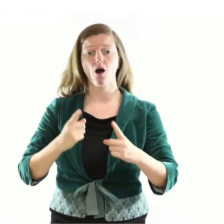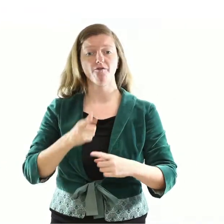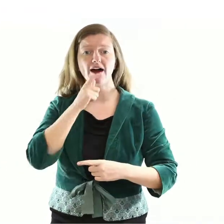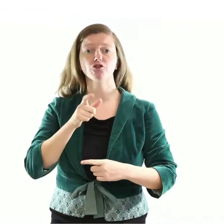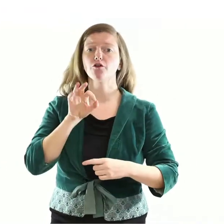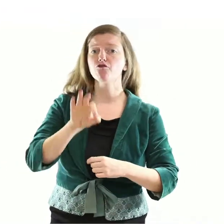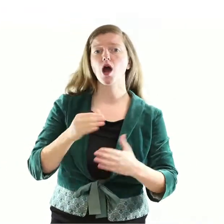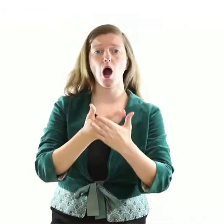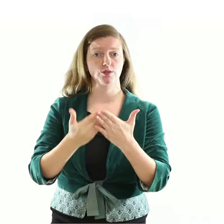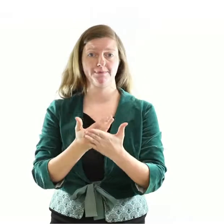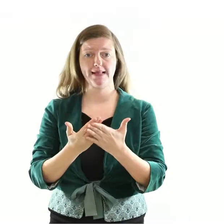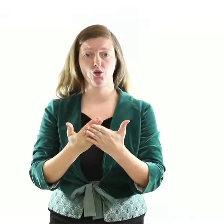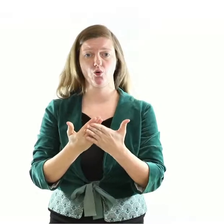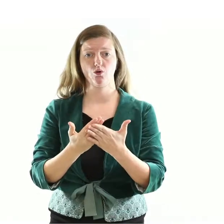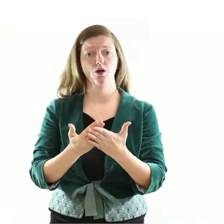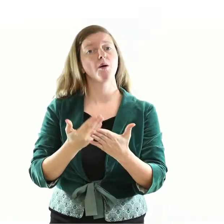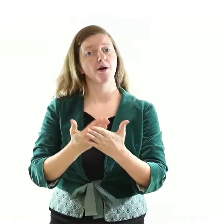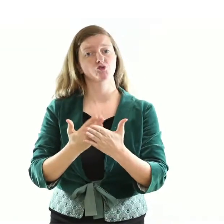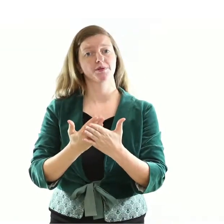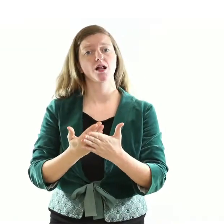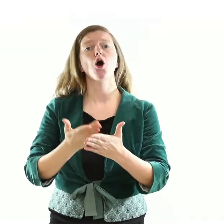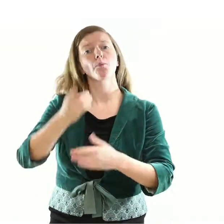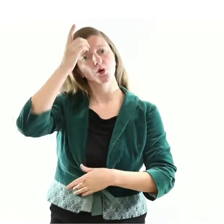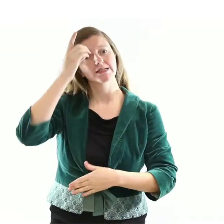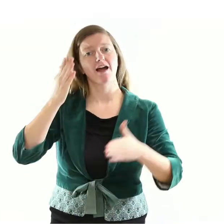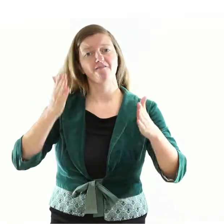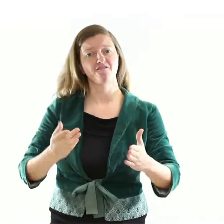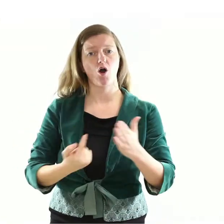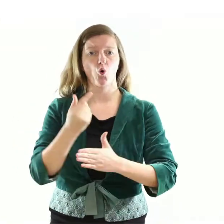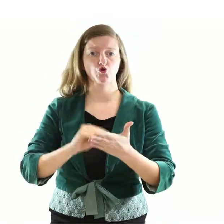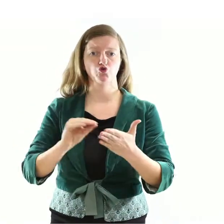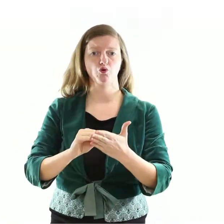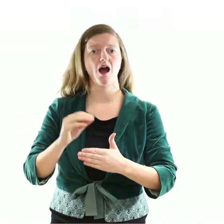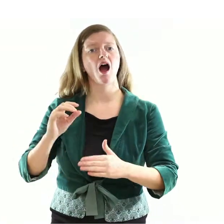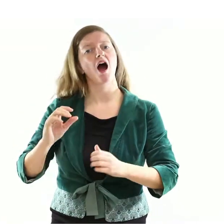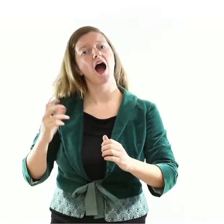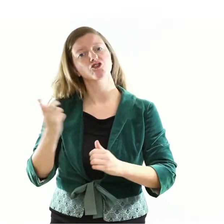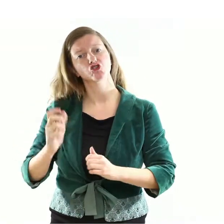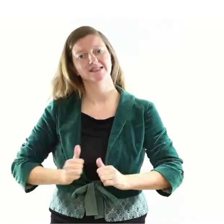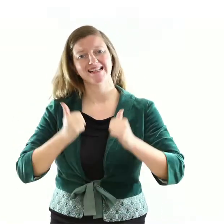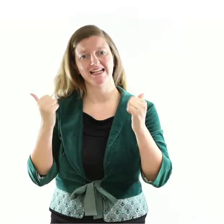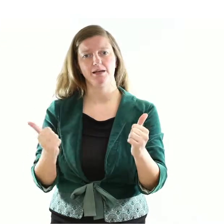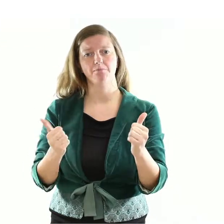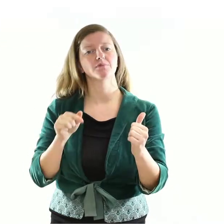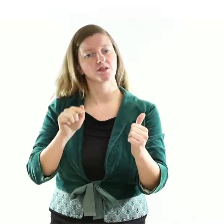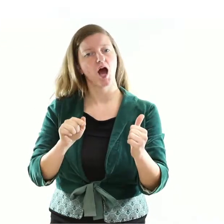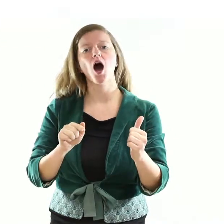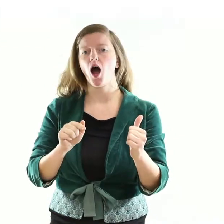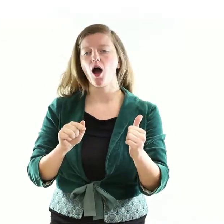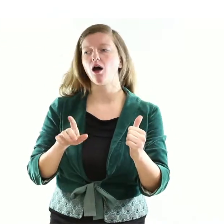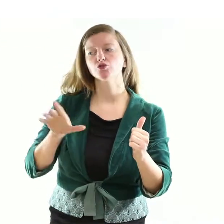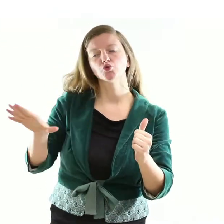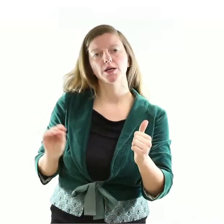Ausbildung verantwortlich, haben mit der Polizeifachhochschule in Aschersleben auch eine sehr gute Ausbildungseinrichtung, die wir mit